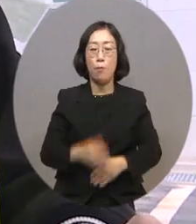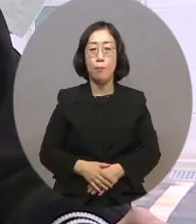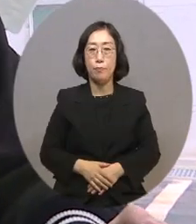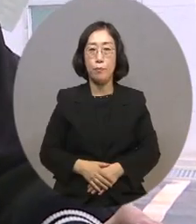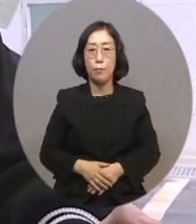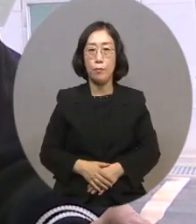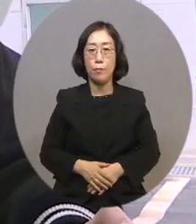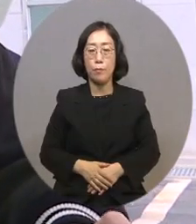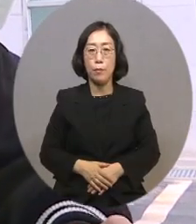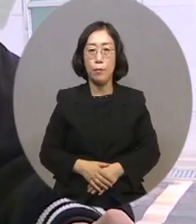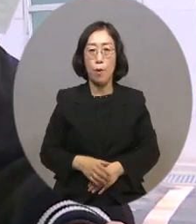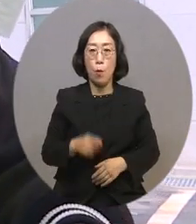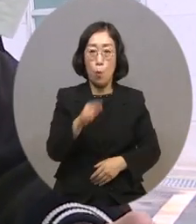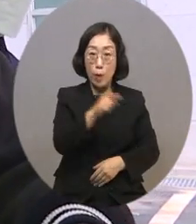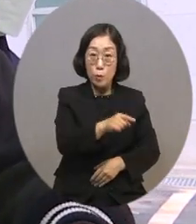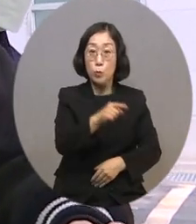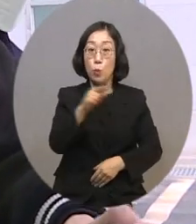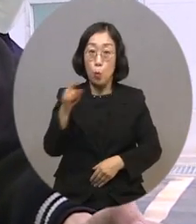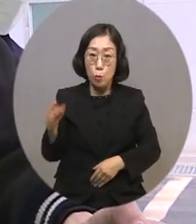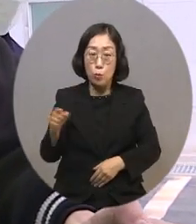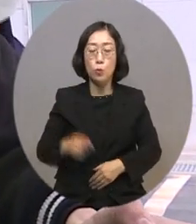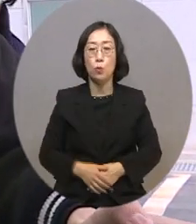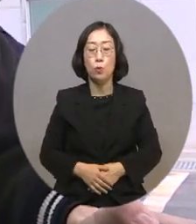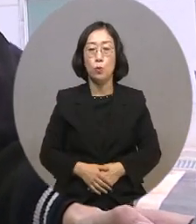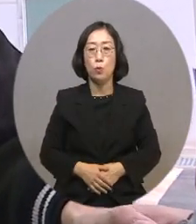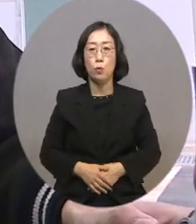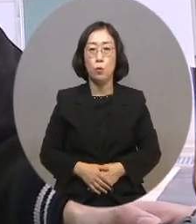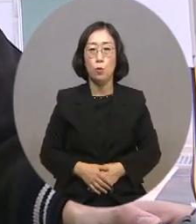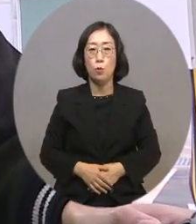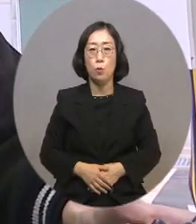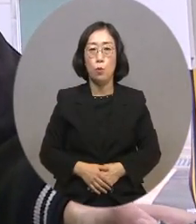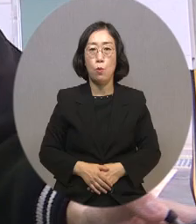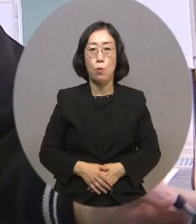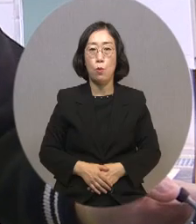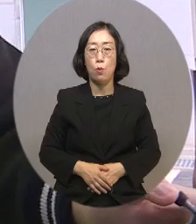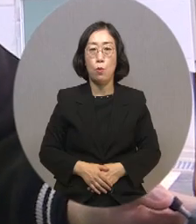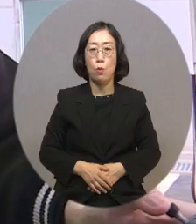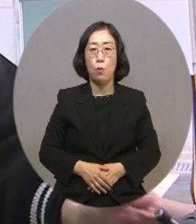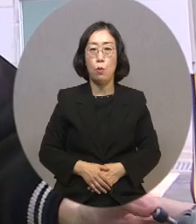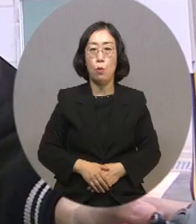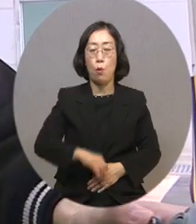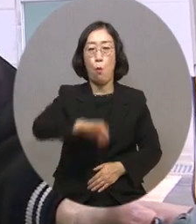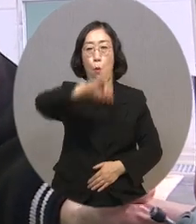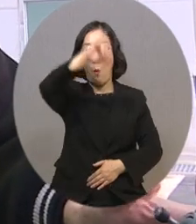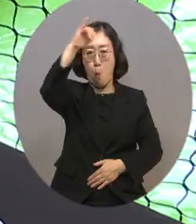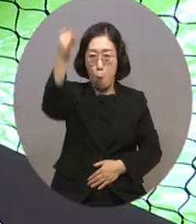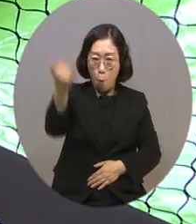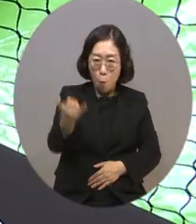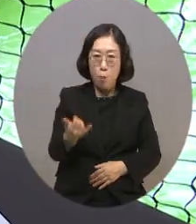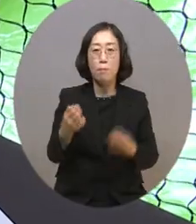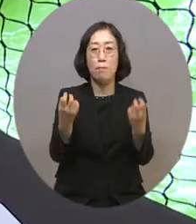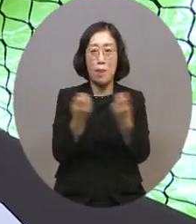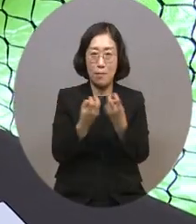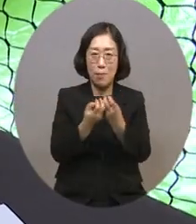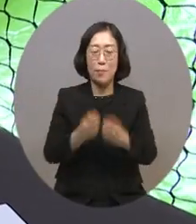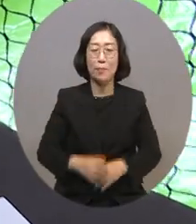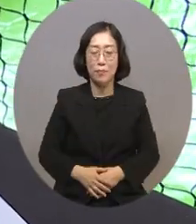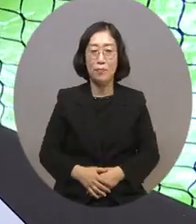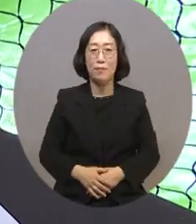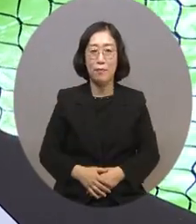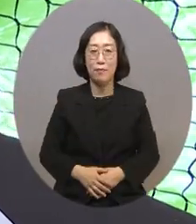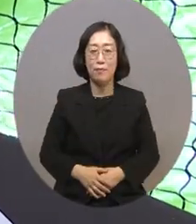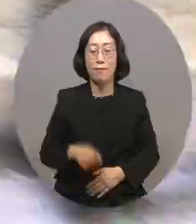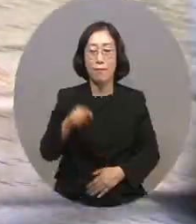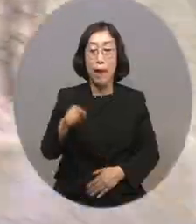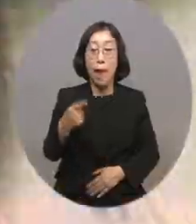왼쪽, 오른쪽, 그리고 이거는 그 고개 돌리는 겁니다. 고개요? 네, 저 고개 돌리는 거네. 아. 저도 한번